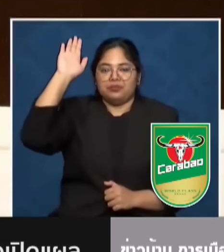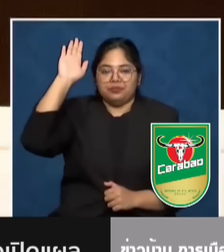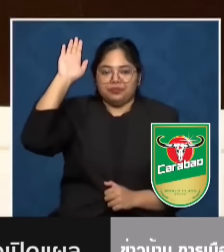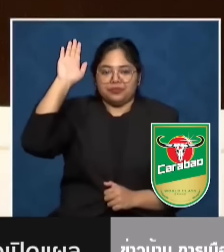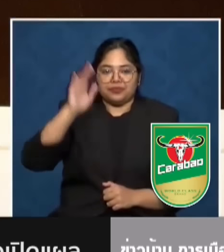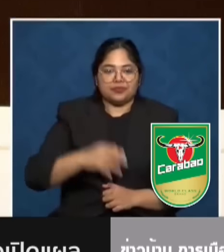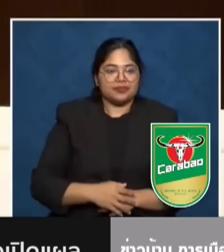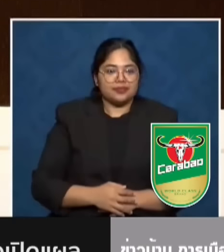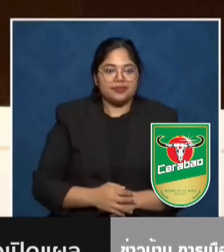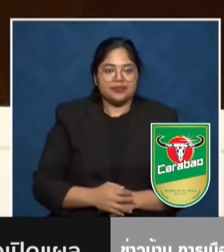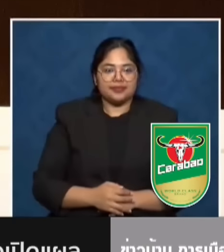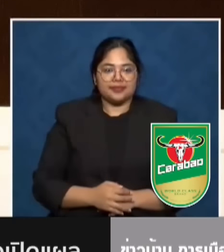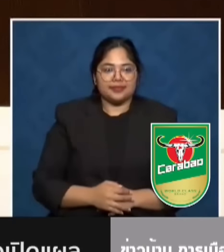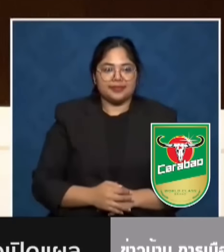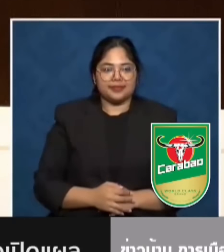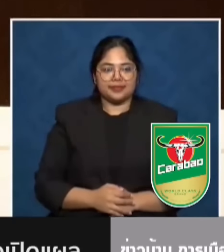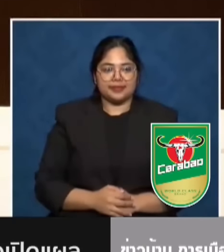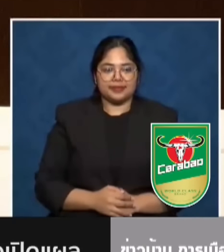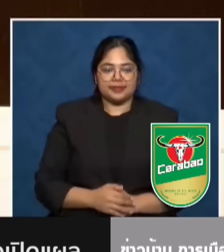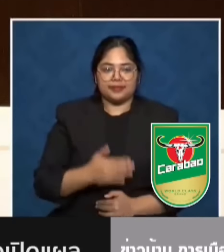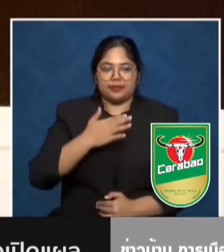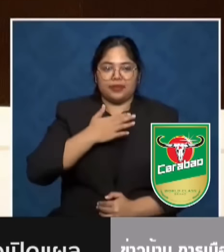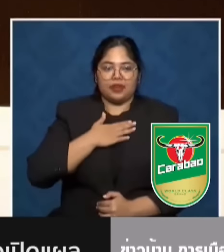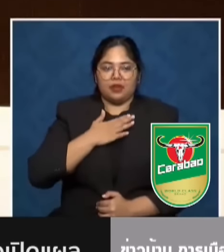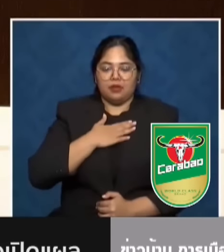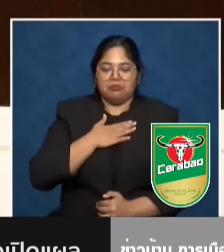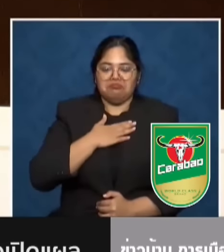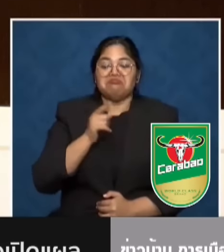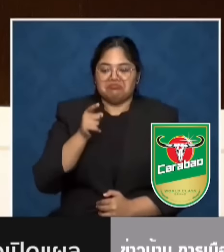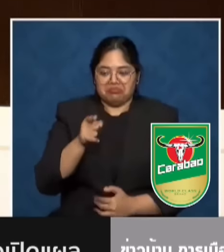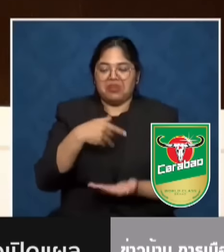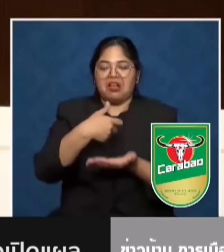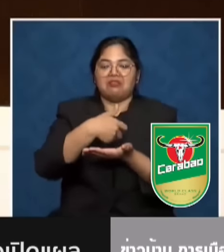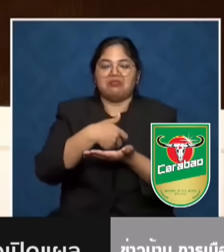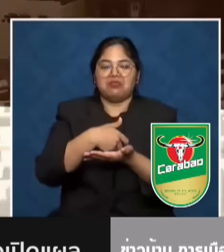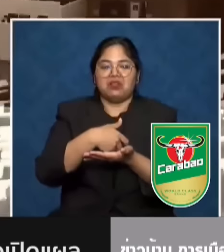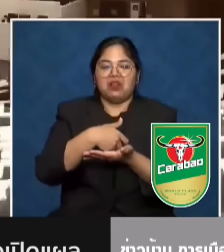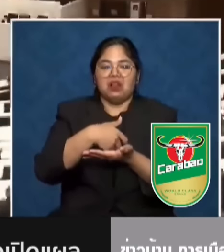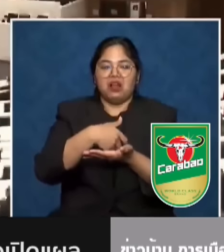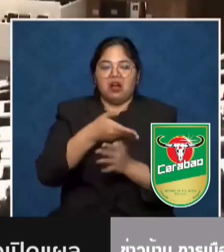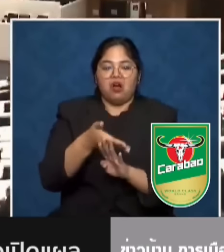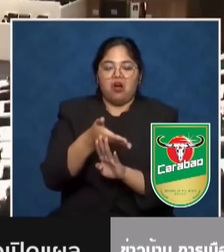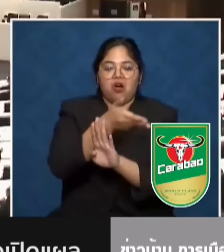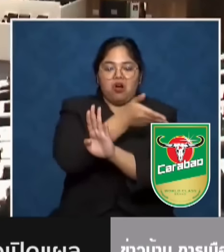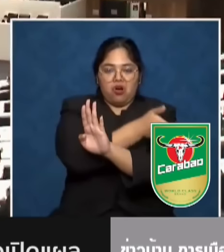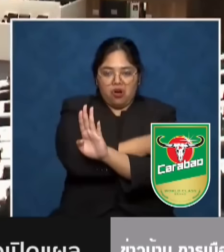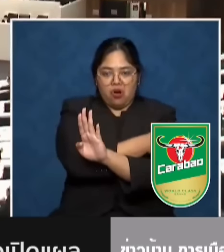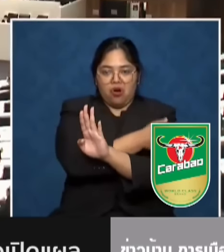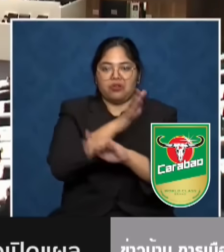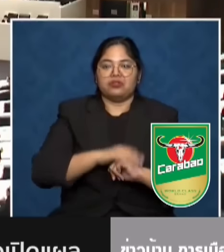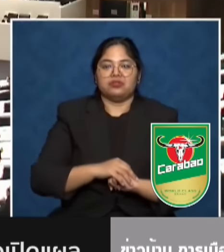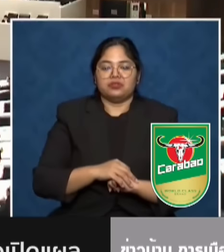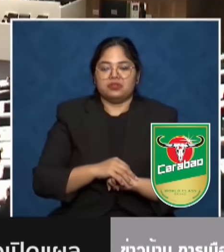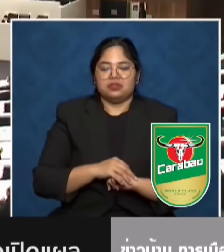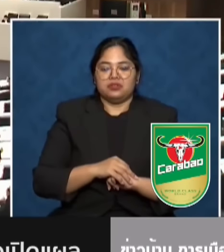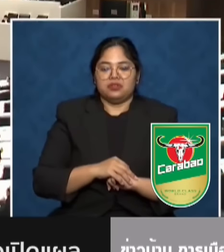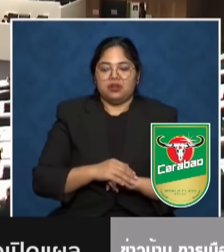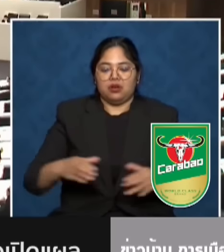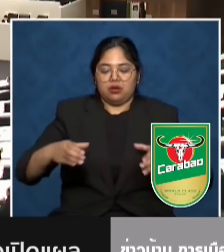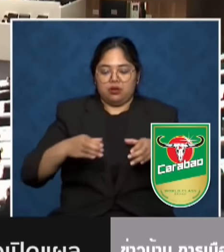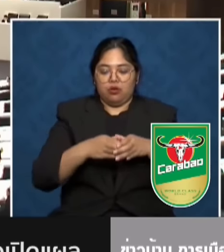ผิดนัด ผมก็ยังงงหรือแกไปตีความว่าอ๋อรถกำลังเลี้ยวเข้าบ้านคุณทักษิณ อ๋อเห็นปุ๊บเลยประท้วงก่อนเลย ไม่ต้องเห็นคนอ่ะ